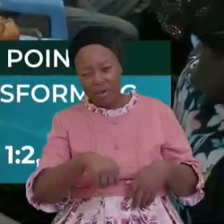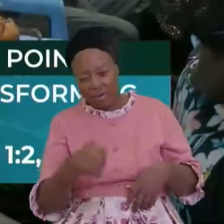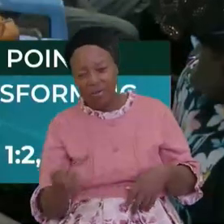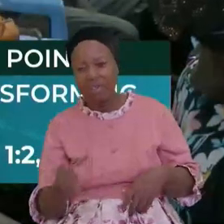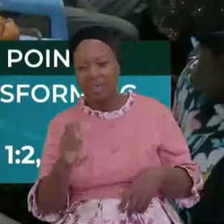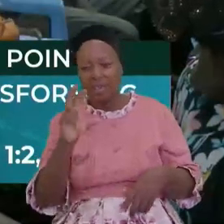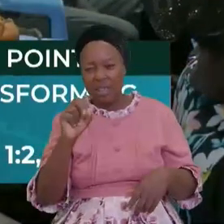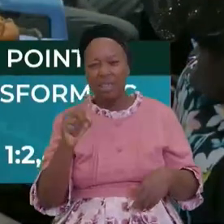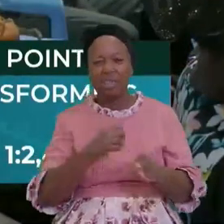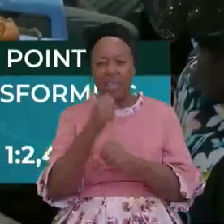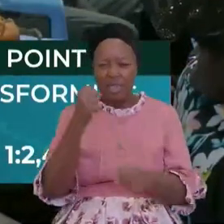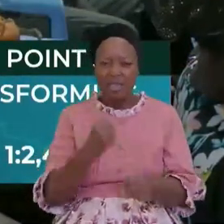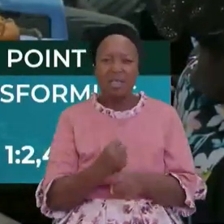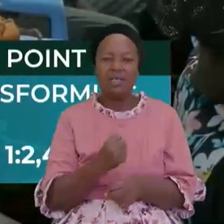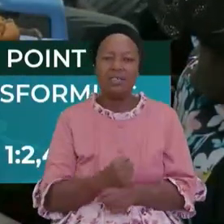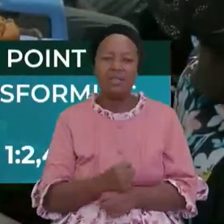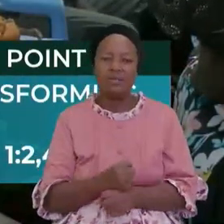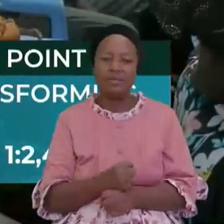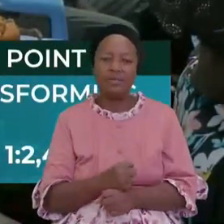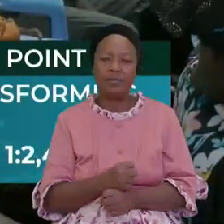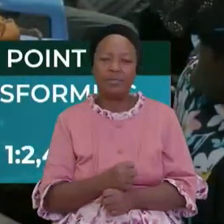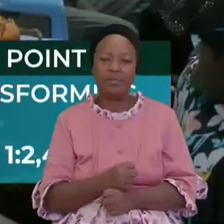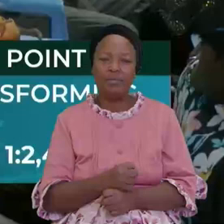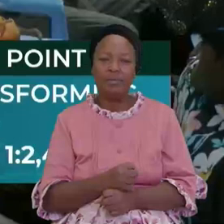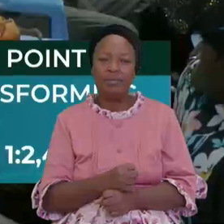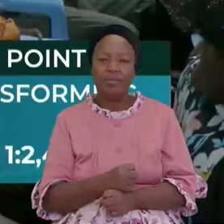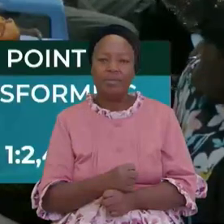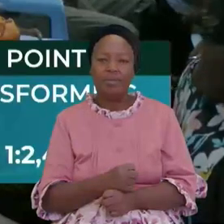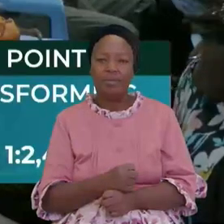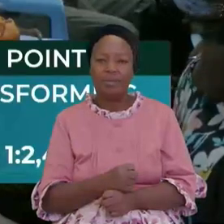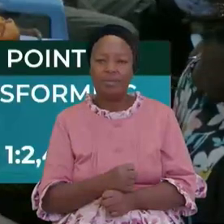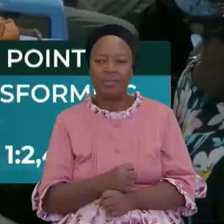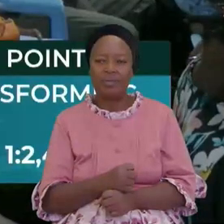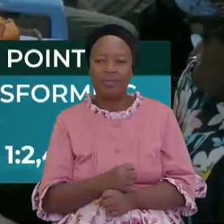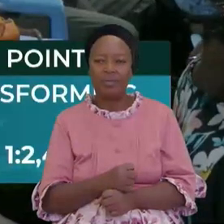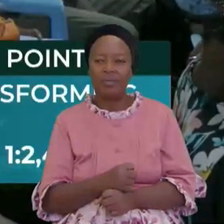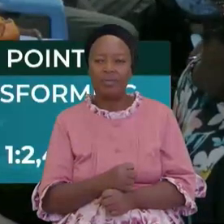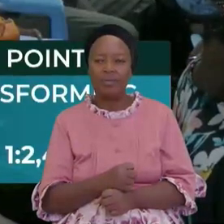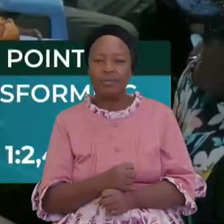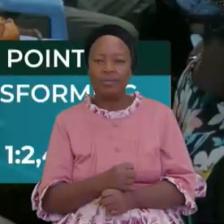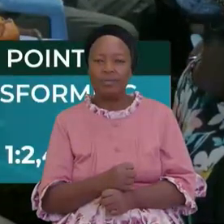Et voilà, j'ai besoin de ceci pour le reste de ma vie.